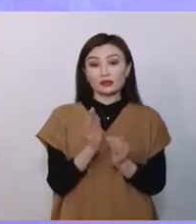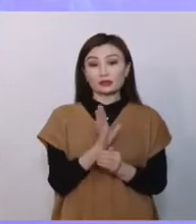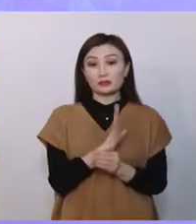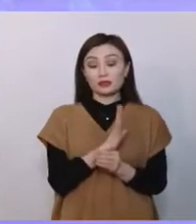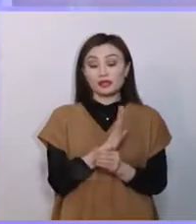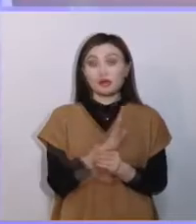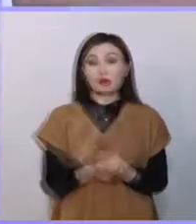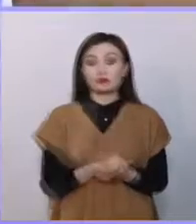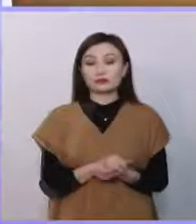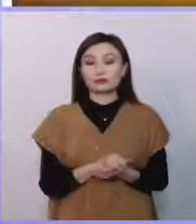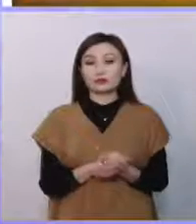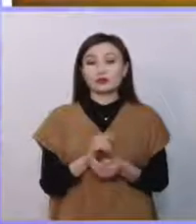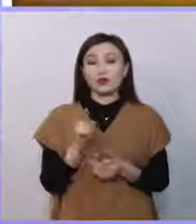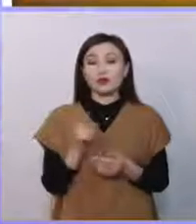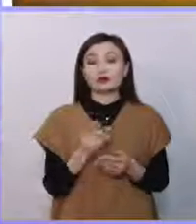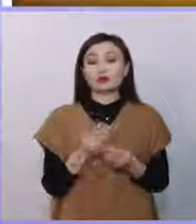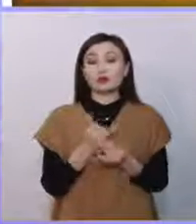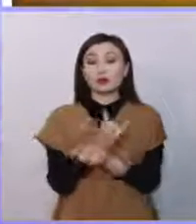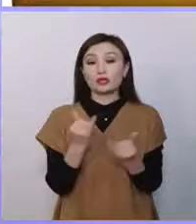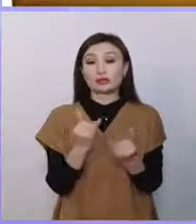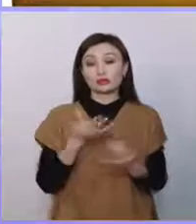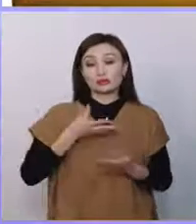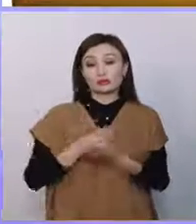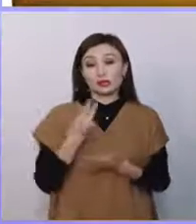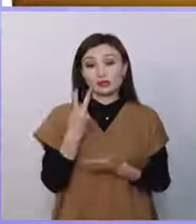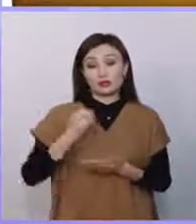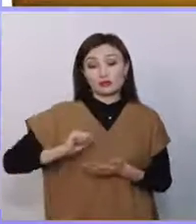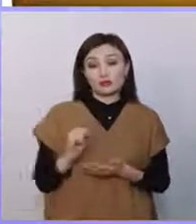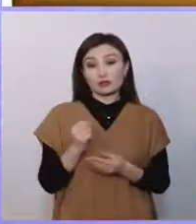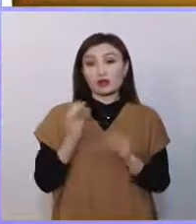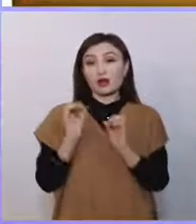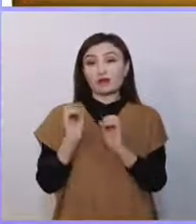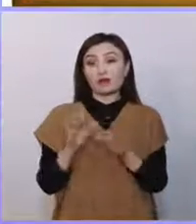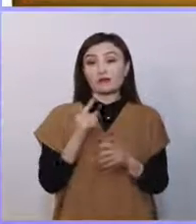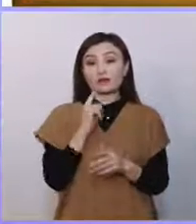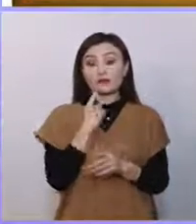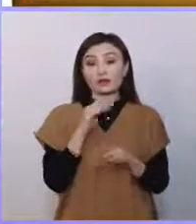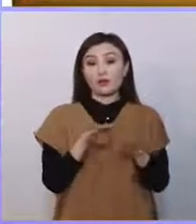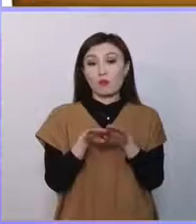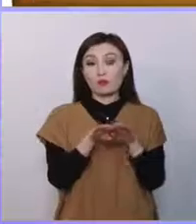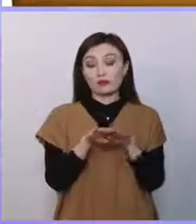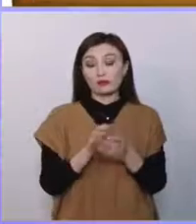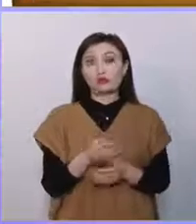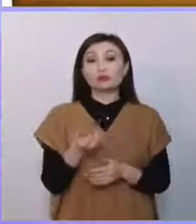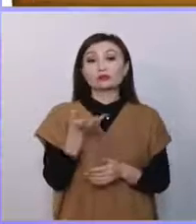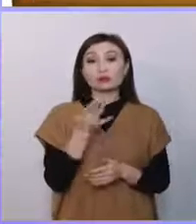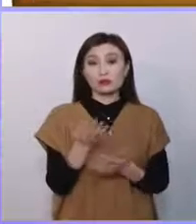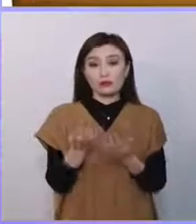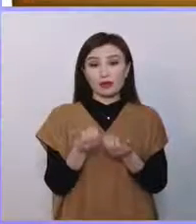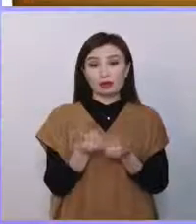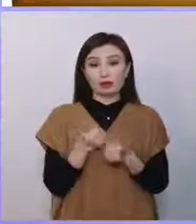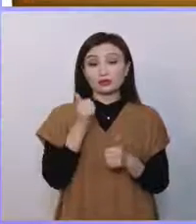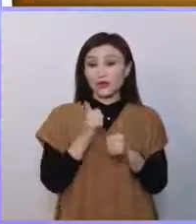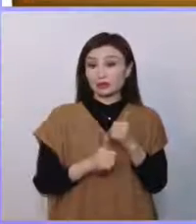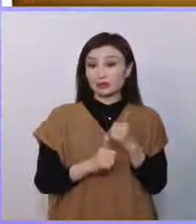восемь конфет он угостил двоих своих друзей отдав им конфеты поровну сколько получил